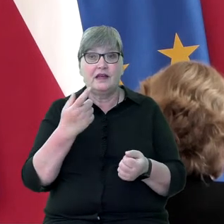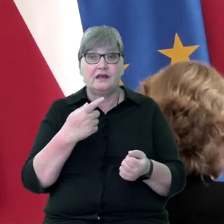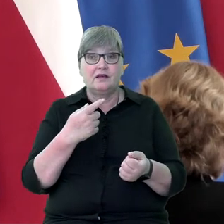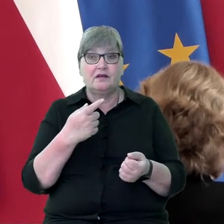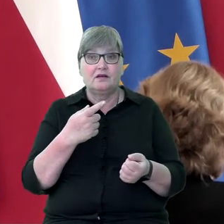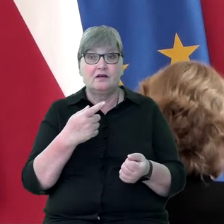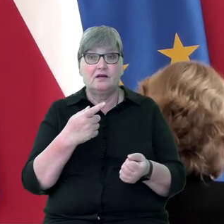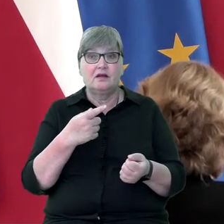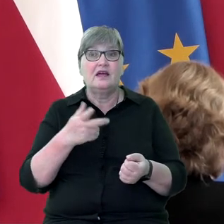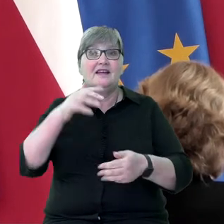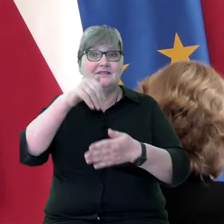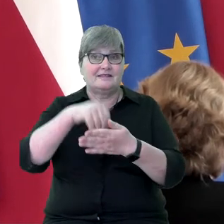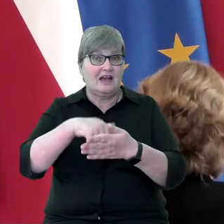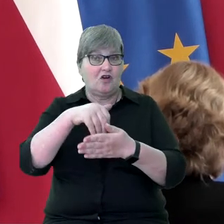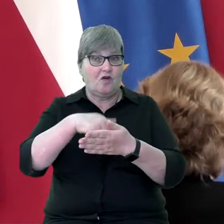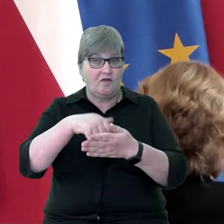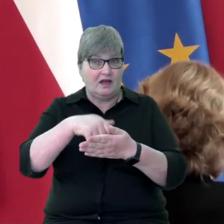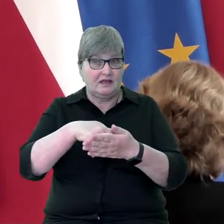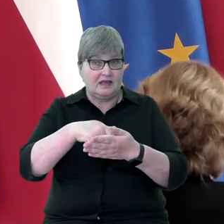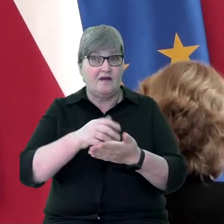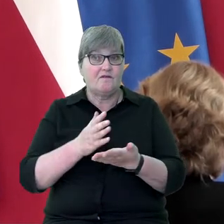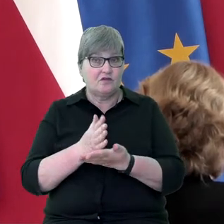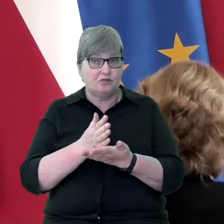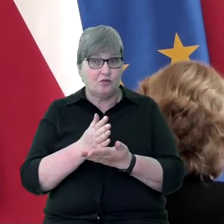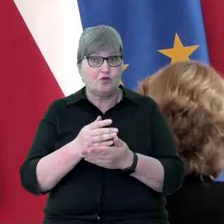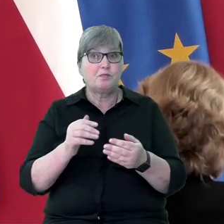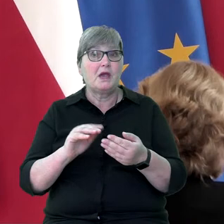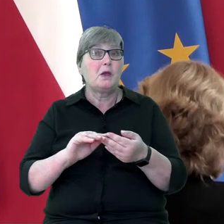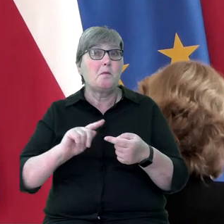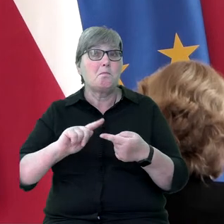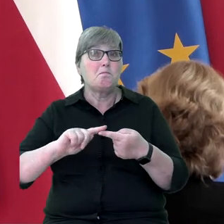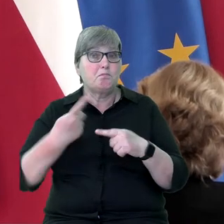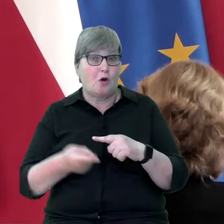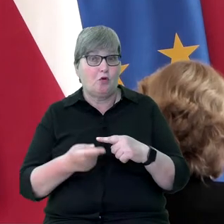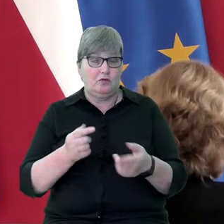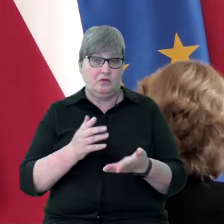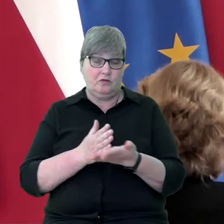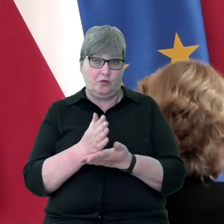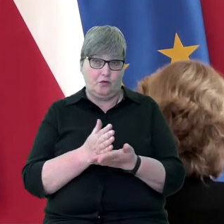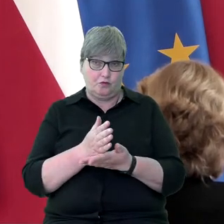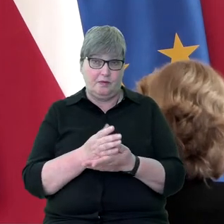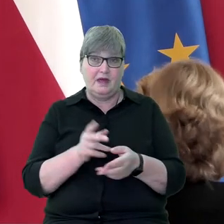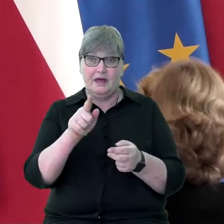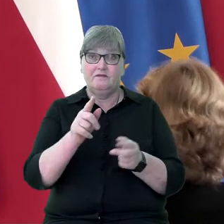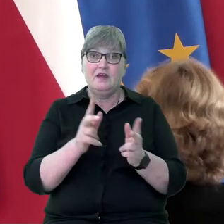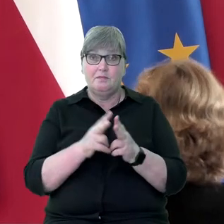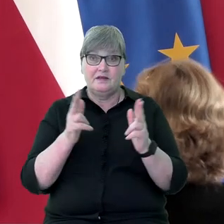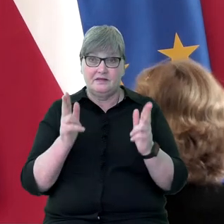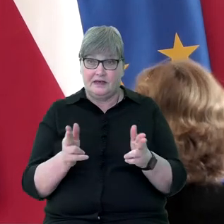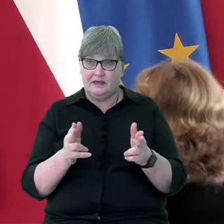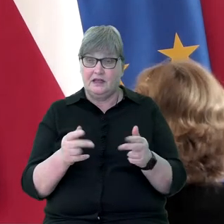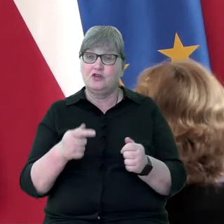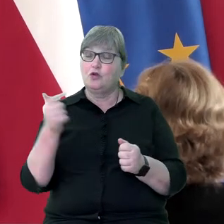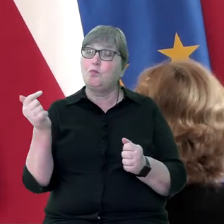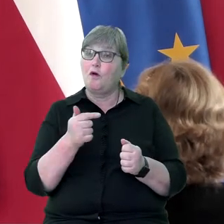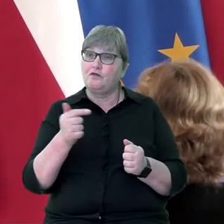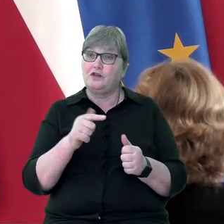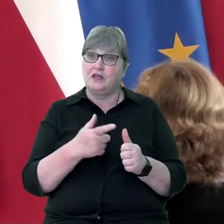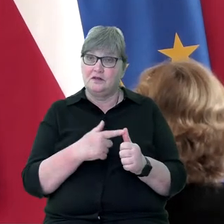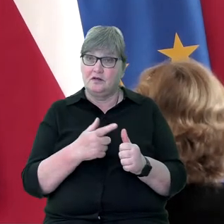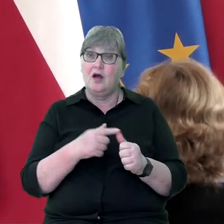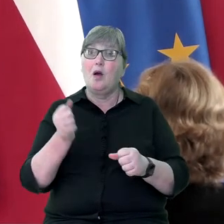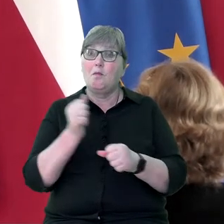określonego zachowania w służbie i poza służbą. W tym zakresie urzędnik powinien strzec powagi